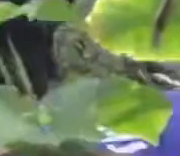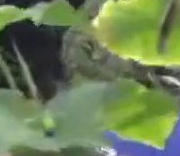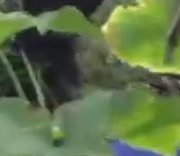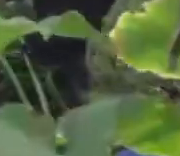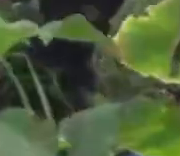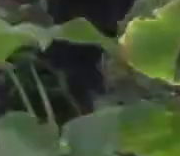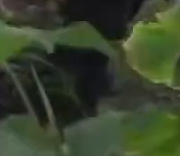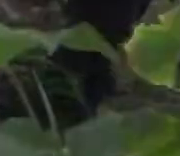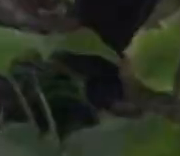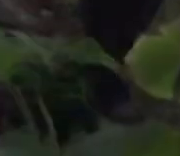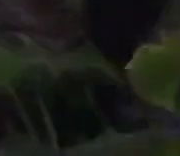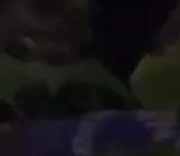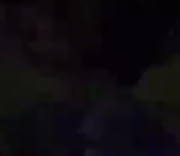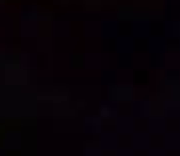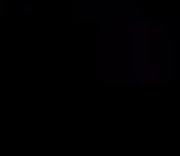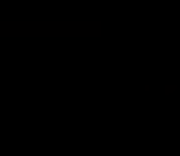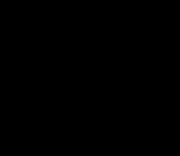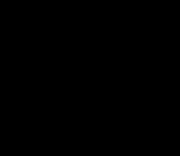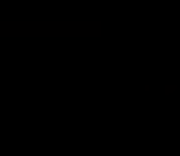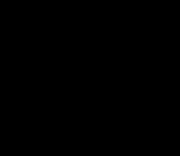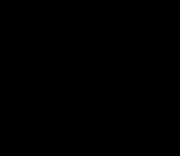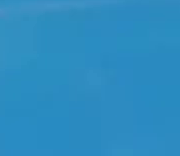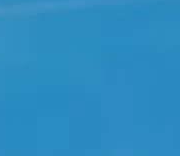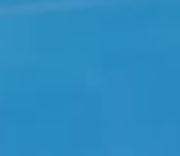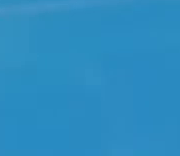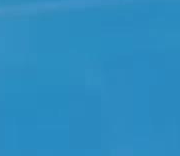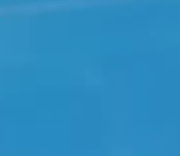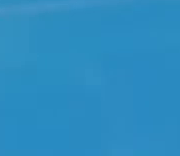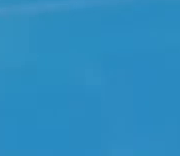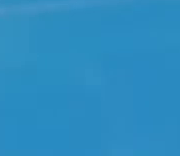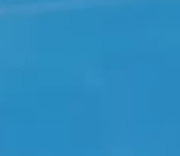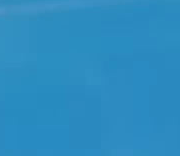risiko bencana secara mandiri.